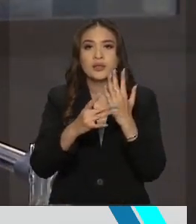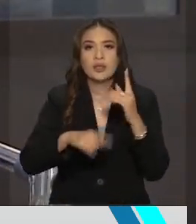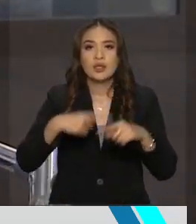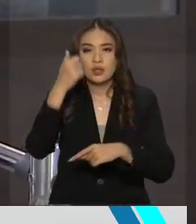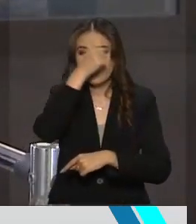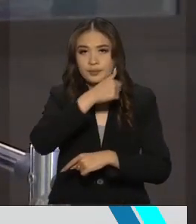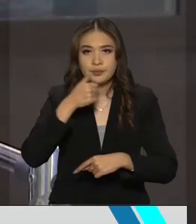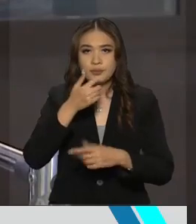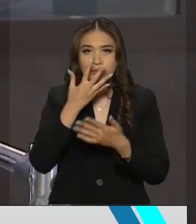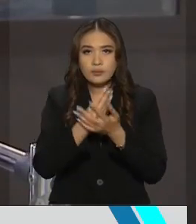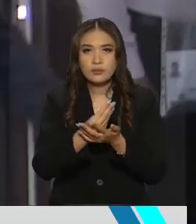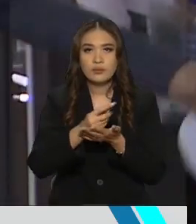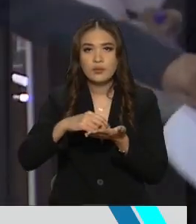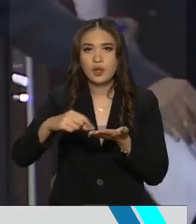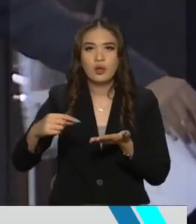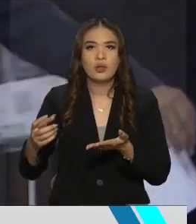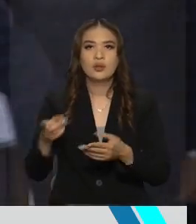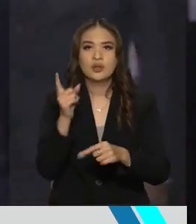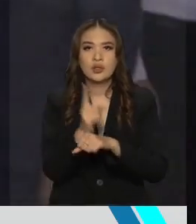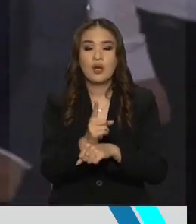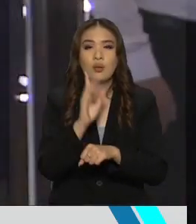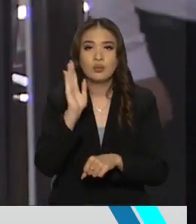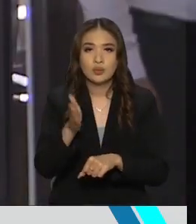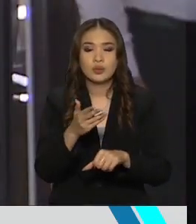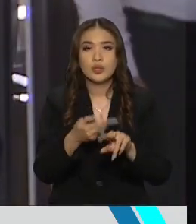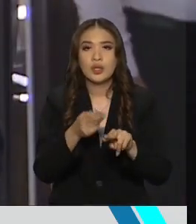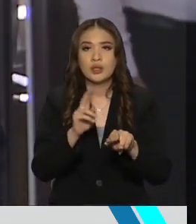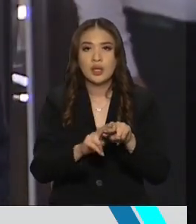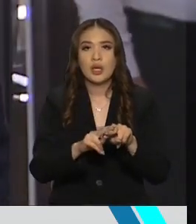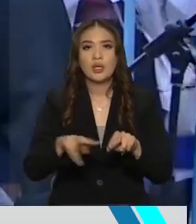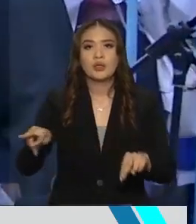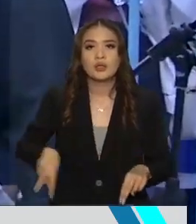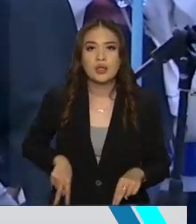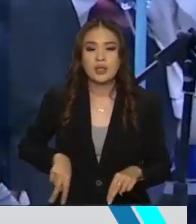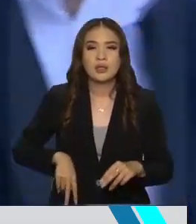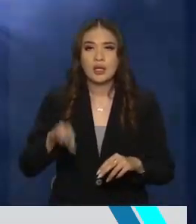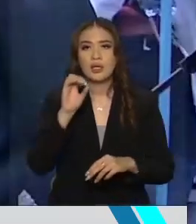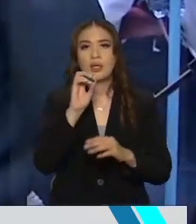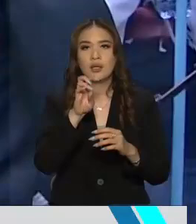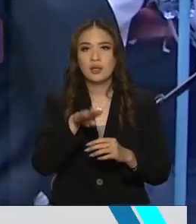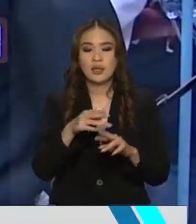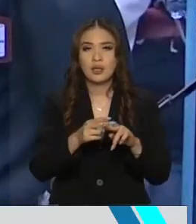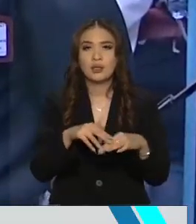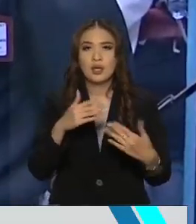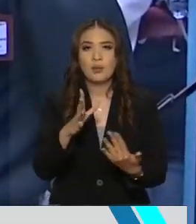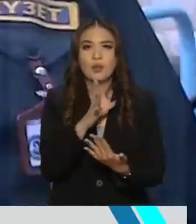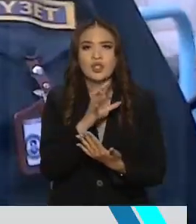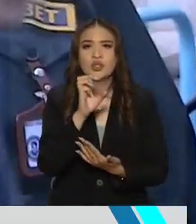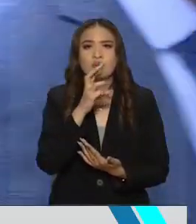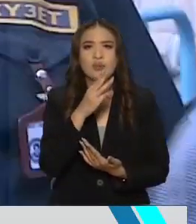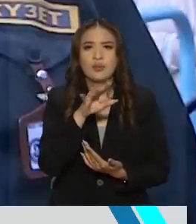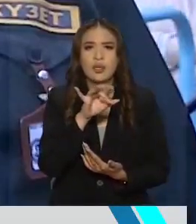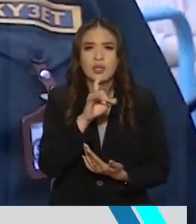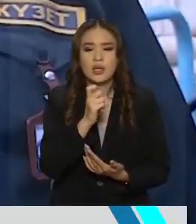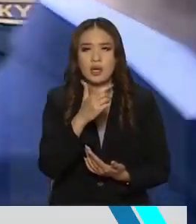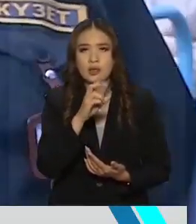аудиторияға өз қаламсабын алып кіруге тыйым салынады. Ұлттық тестілеу орталығының директоры Руслан Емелбаев осылай дейді. Қаламсапты шпаргалка жасыруға